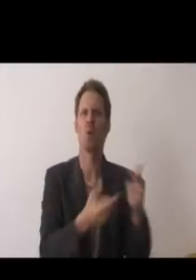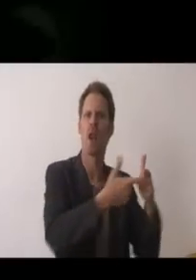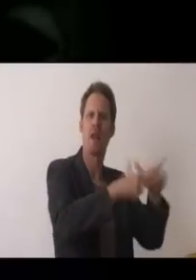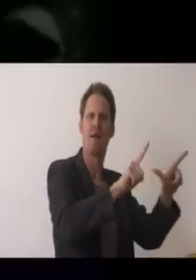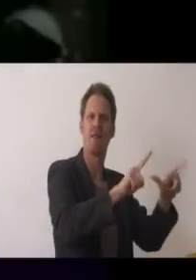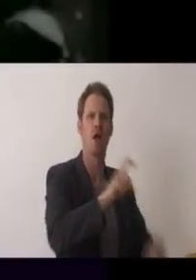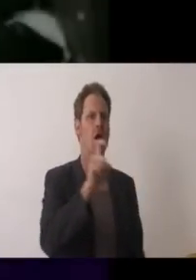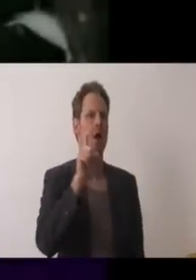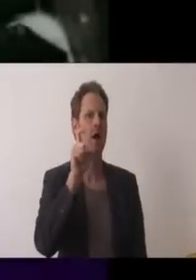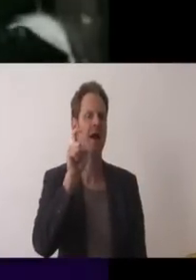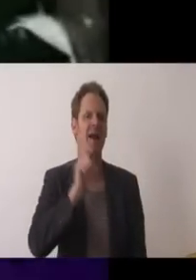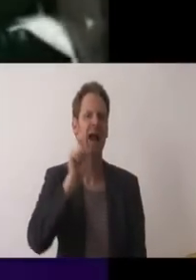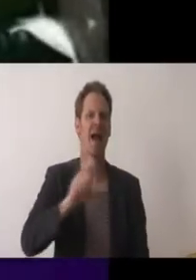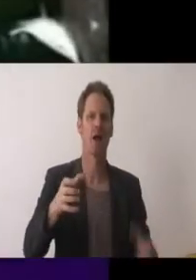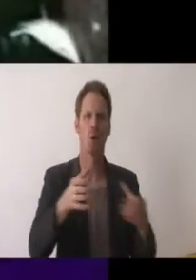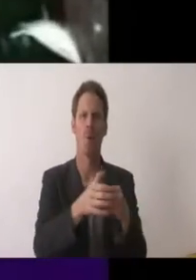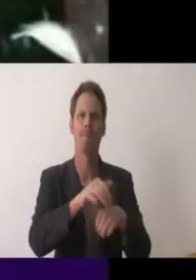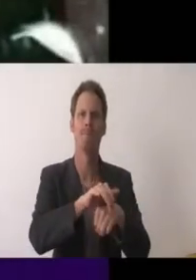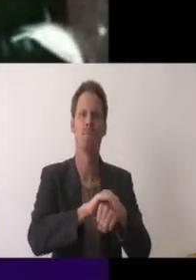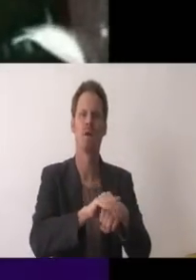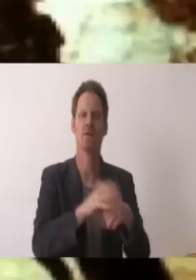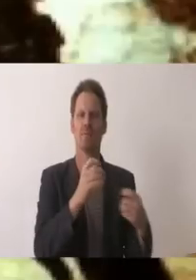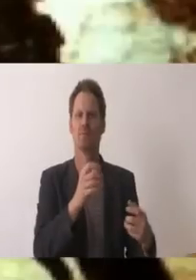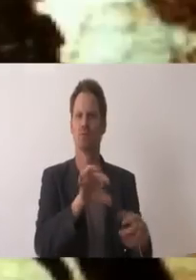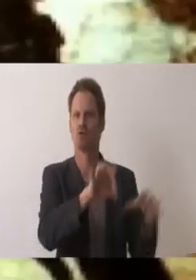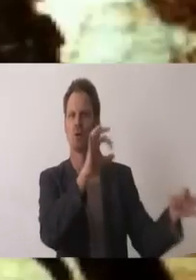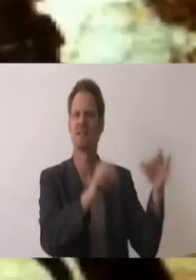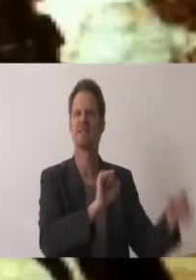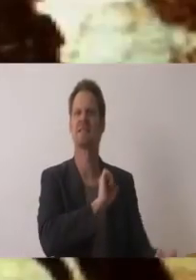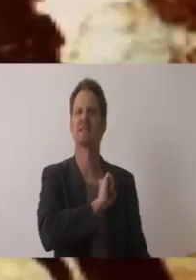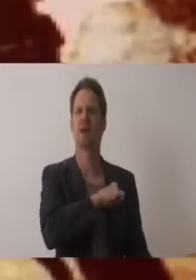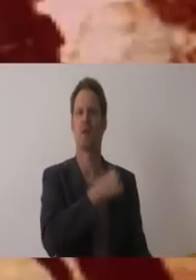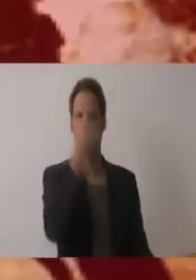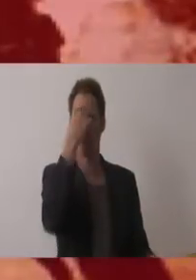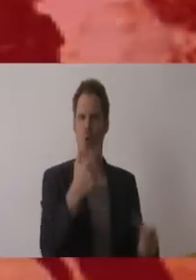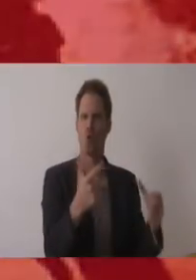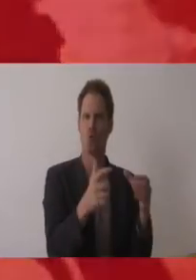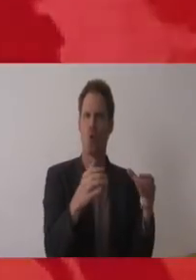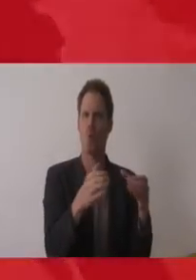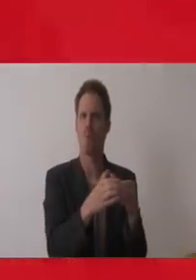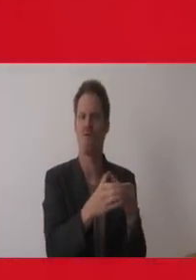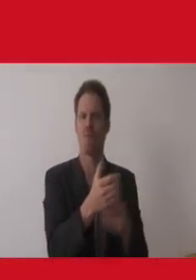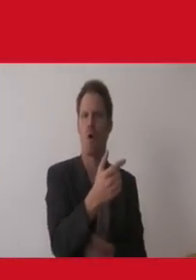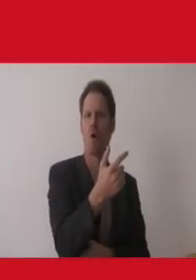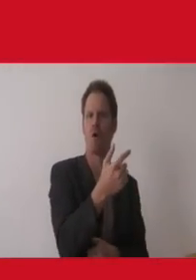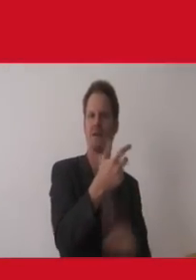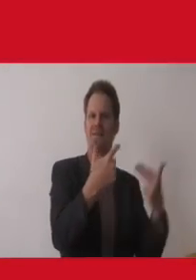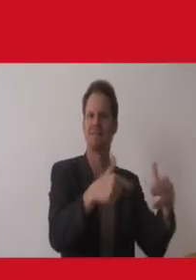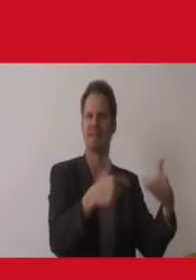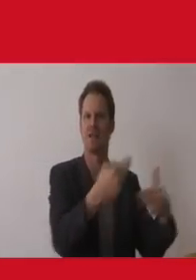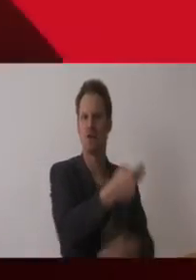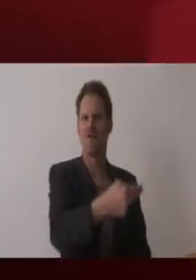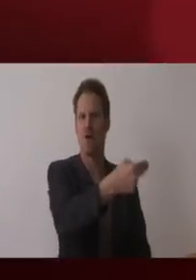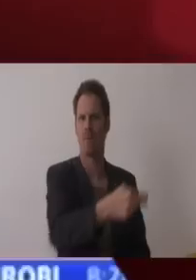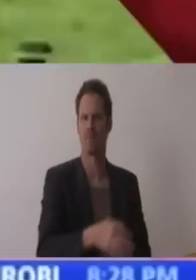ou libérateur? Le gouvernement grec ne tranche pas, mais choisit le pardon pour Savas Xiros et ses camarades du mouvement du 17